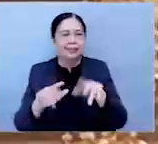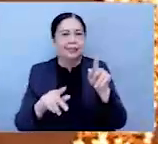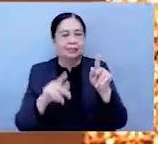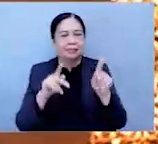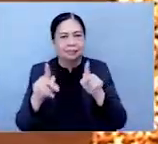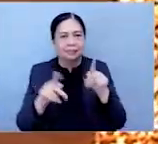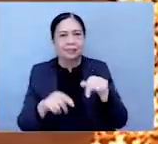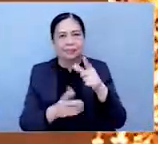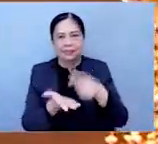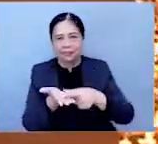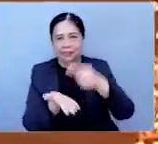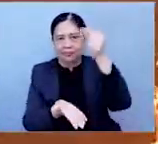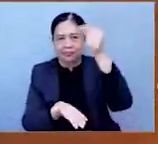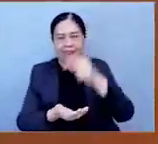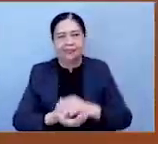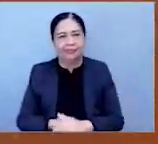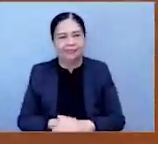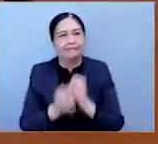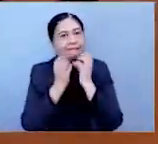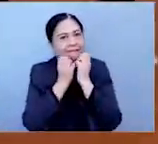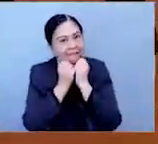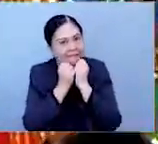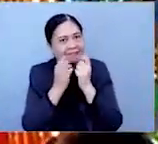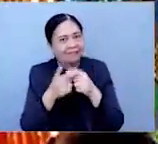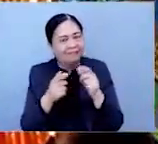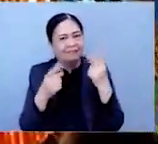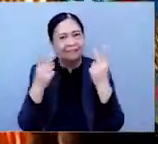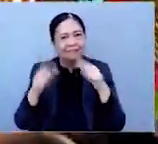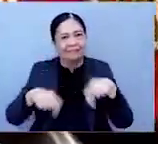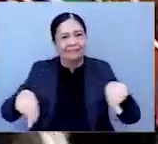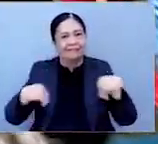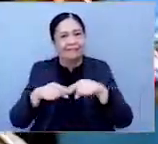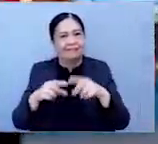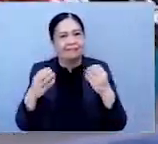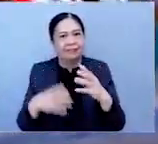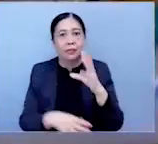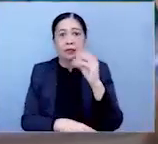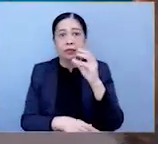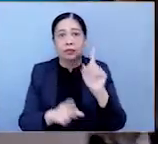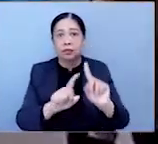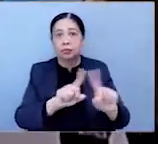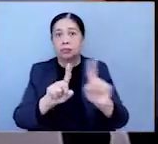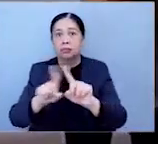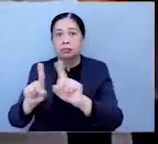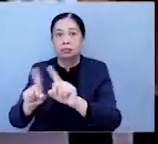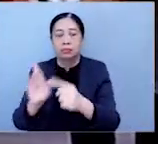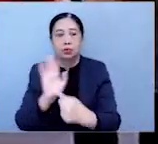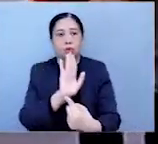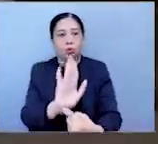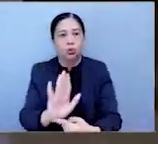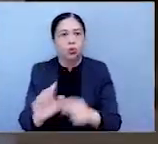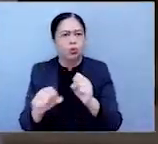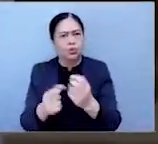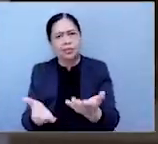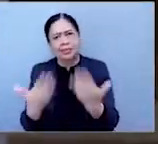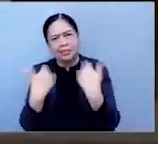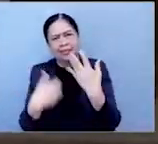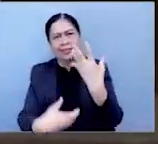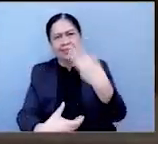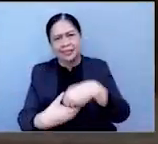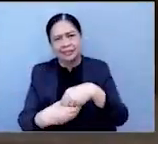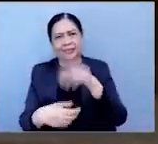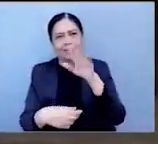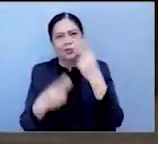Tarlac. Sulit na sulit ang pagdayo sa Belenismo dahil nasa 50 Belen ang tampok dito. Kaya isama na yan sa